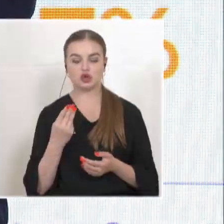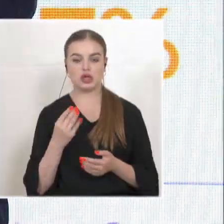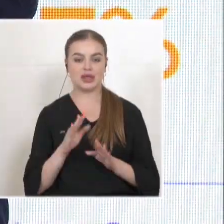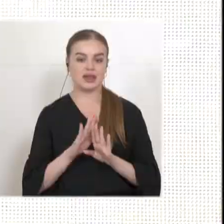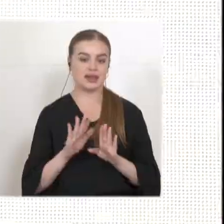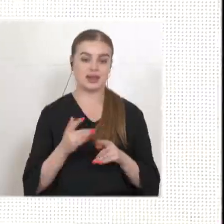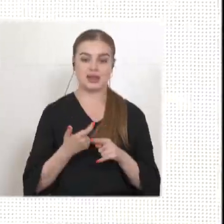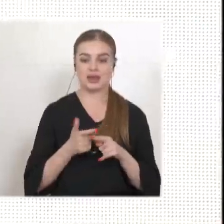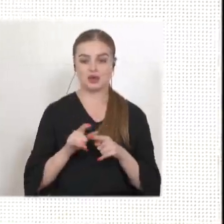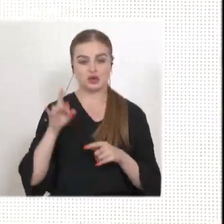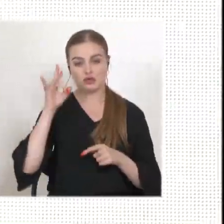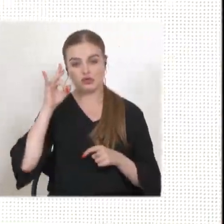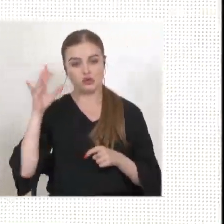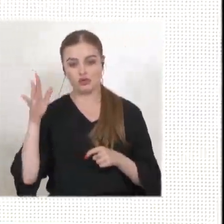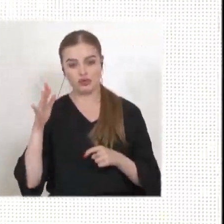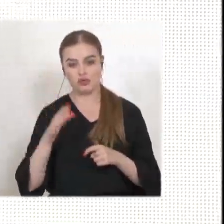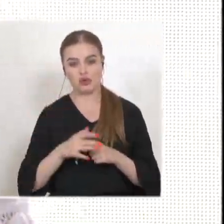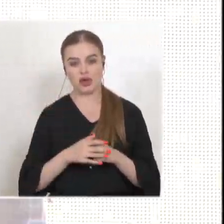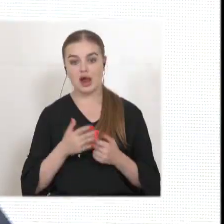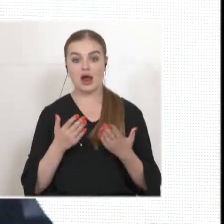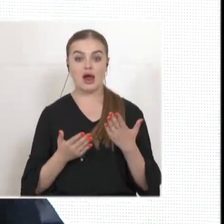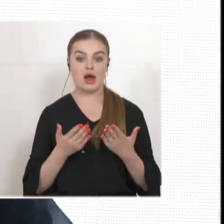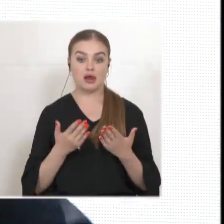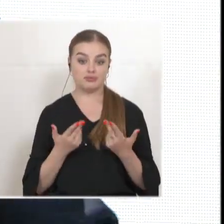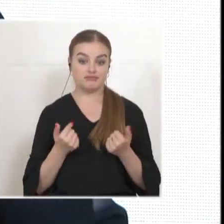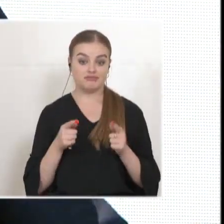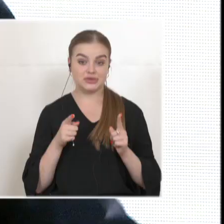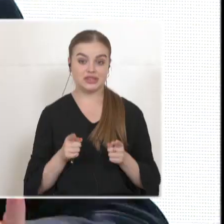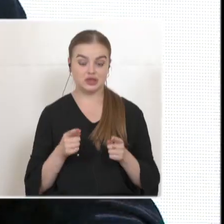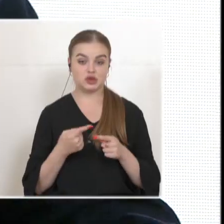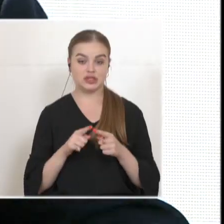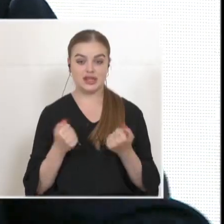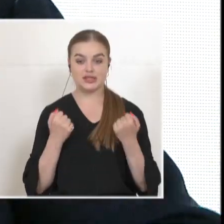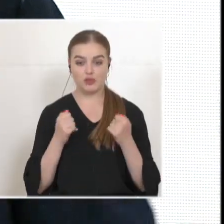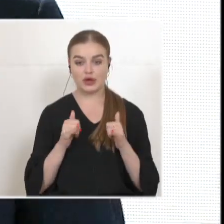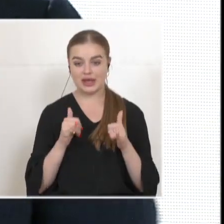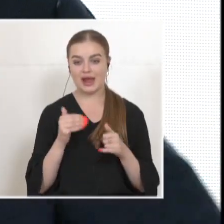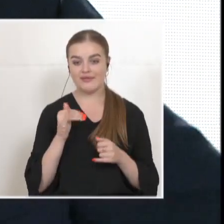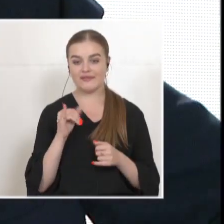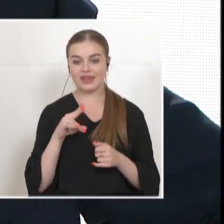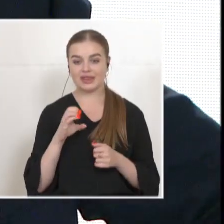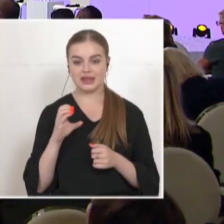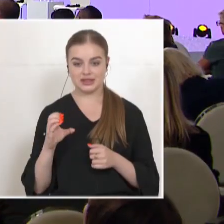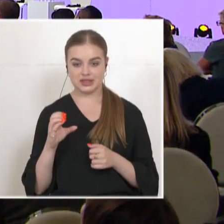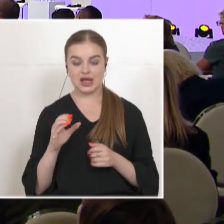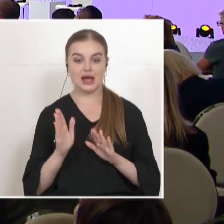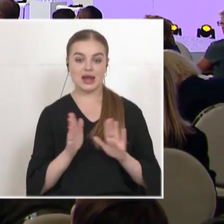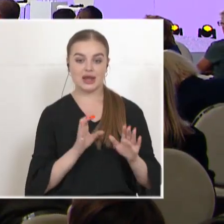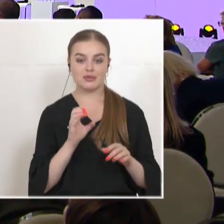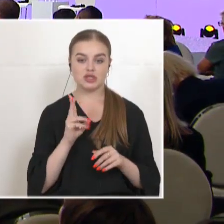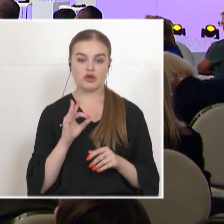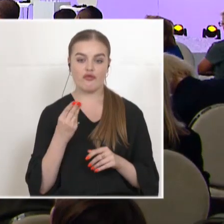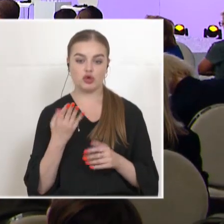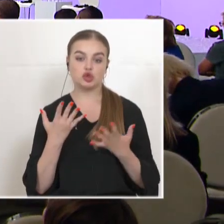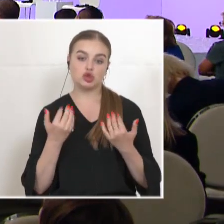дуже популярний тут, але це дійсно спорт для фітнесу. Отже, крім сквоша, є якісь